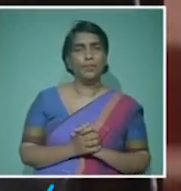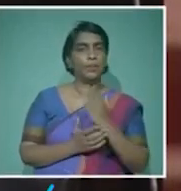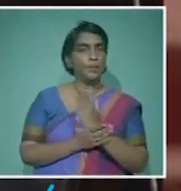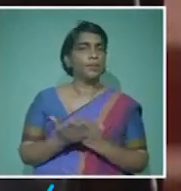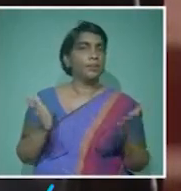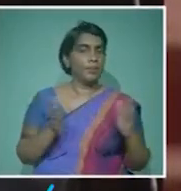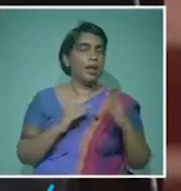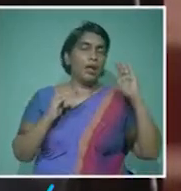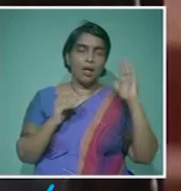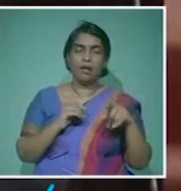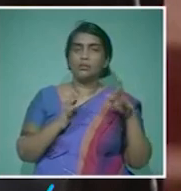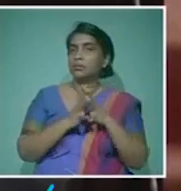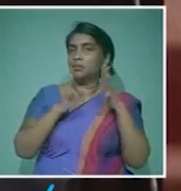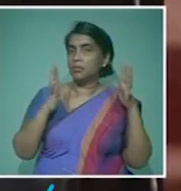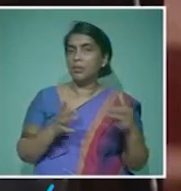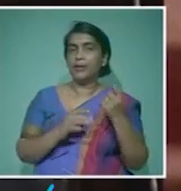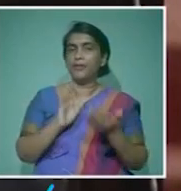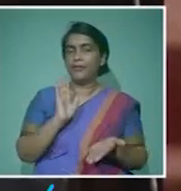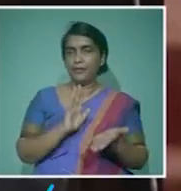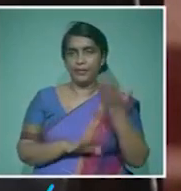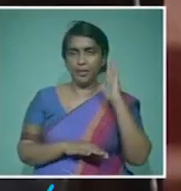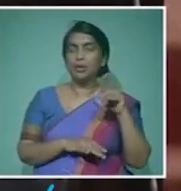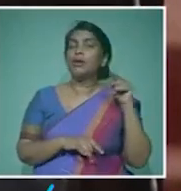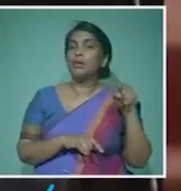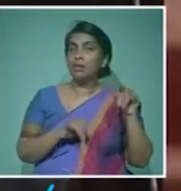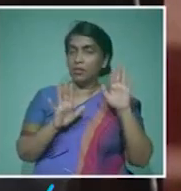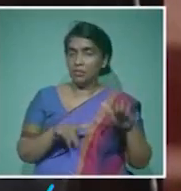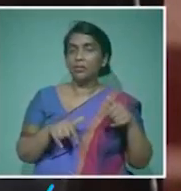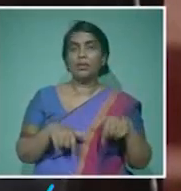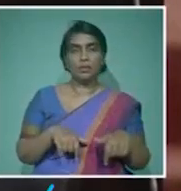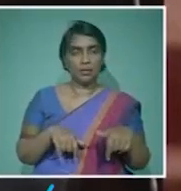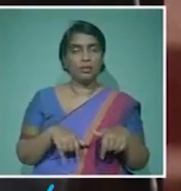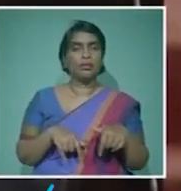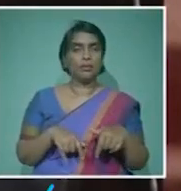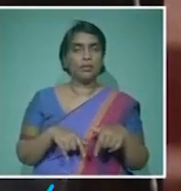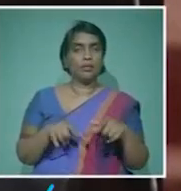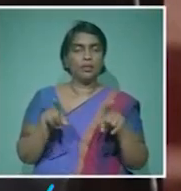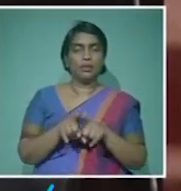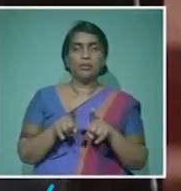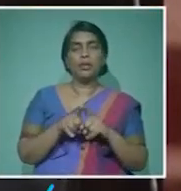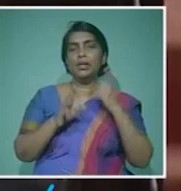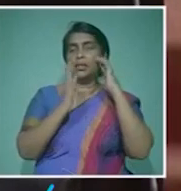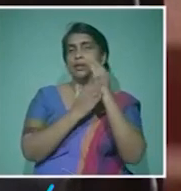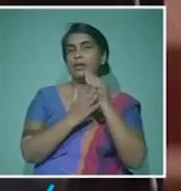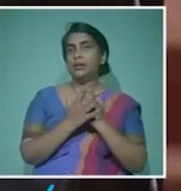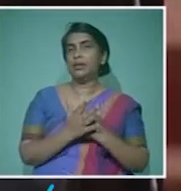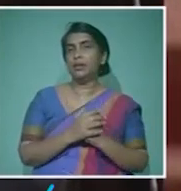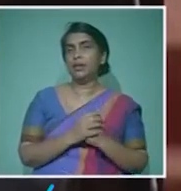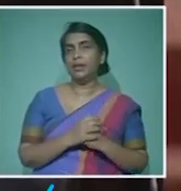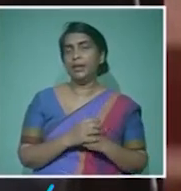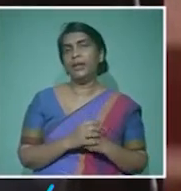අනුව තමයි විශාල වශයෙන් මිල වැඩිවීමක් සිදු වුණේ. නමුත් දැන් මේ සතියේ මම දැන්ටත් අපි බැලුවා